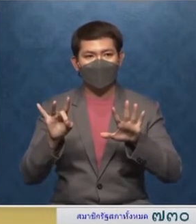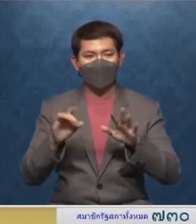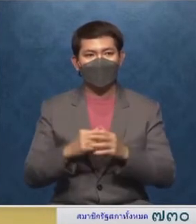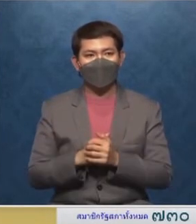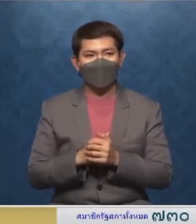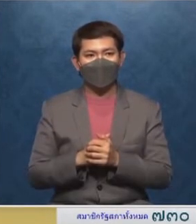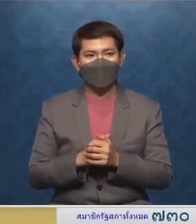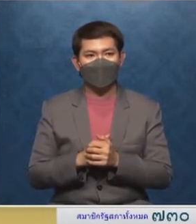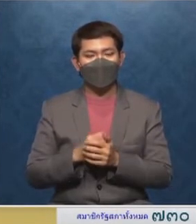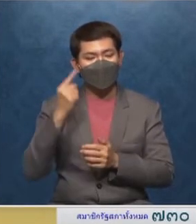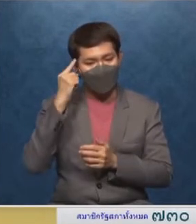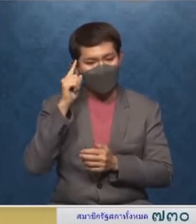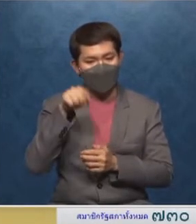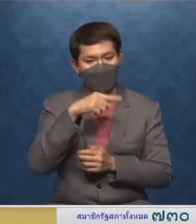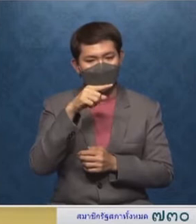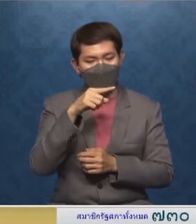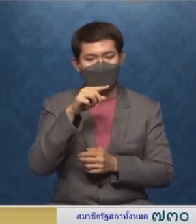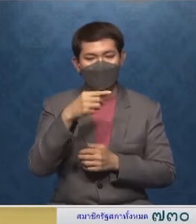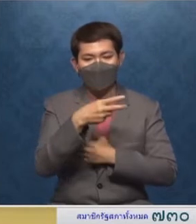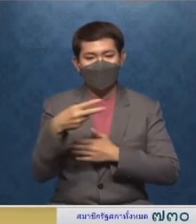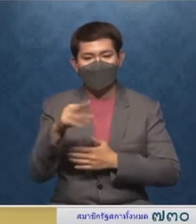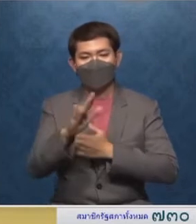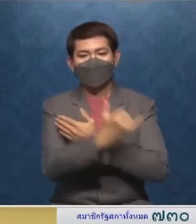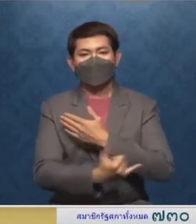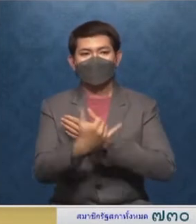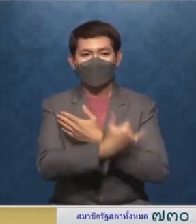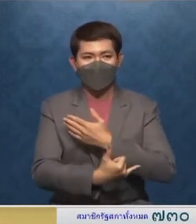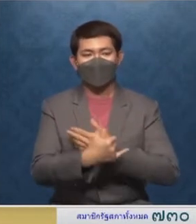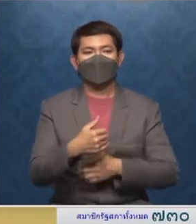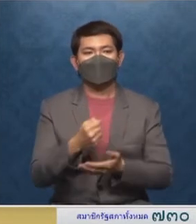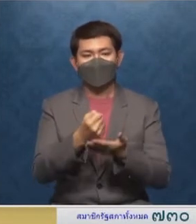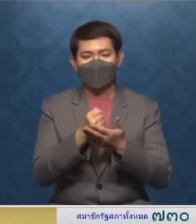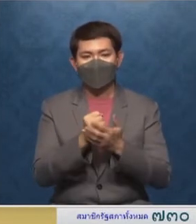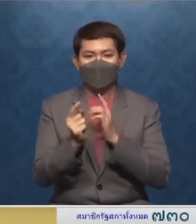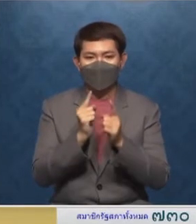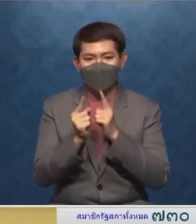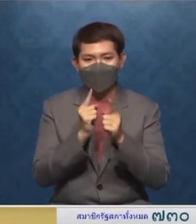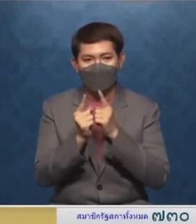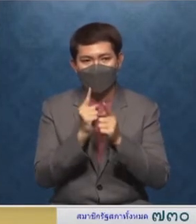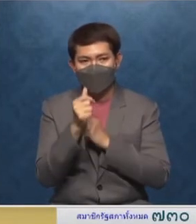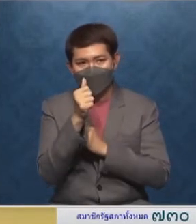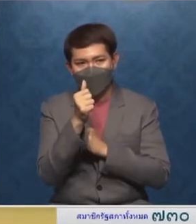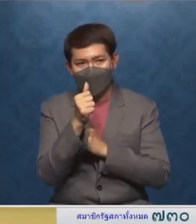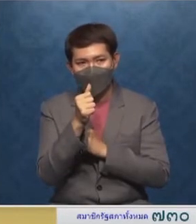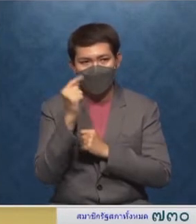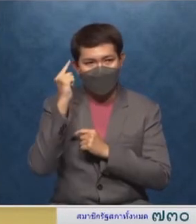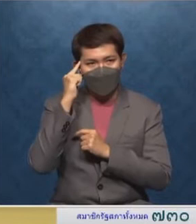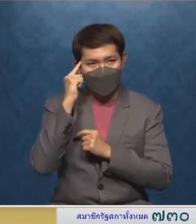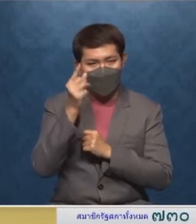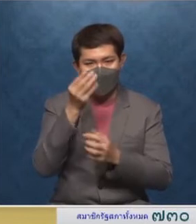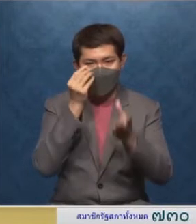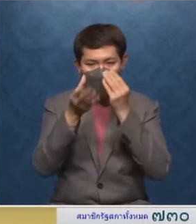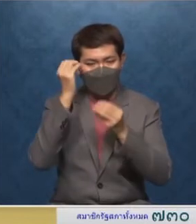รู้ภาษาต่างประเทศในระดับที่สามารถเจรจาต่อรองและแสวงหาความรู้